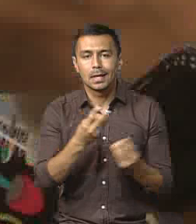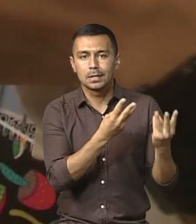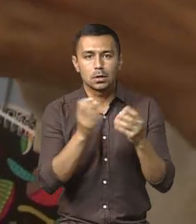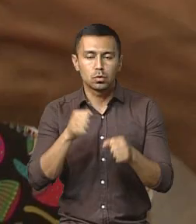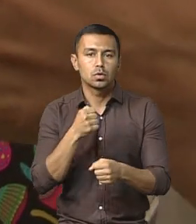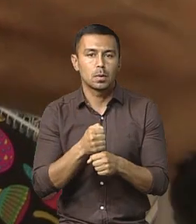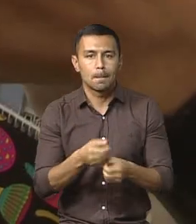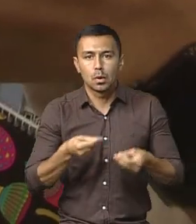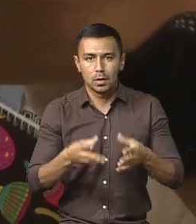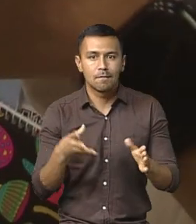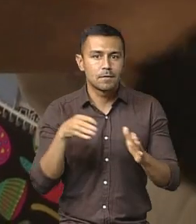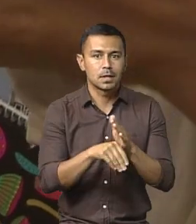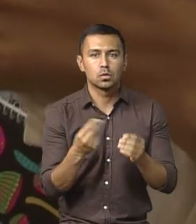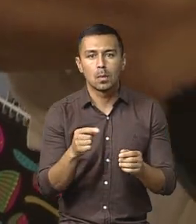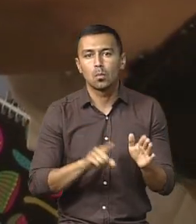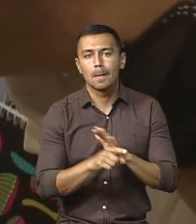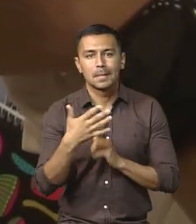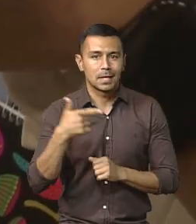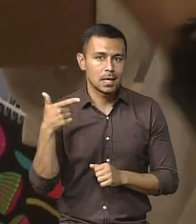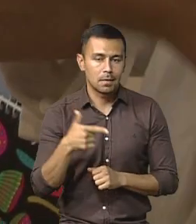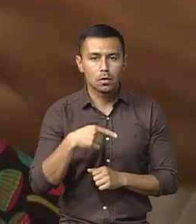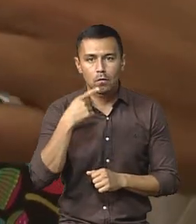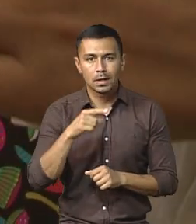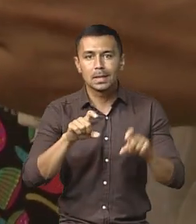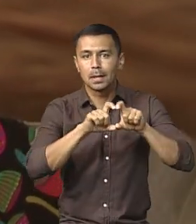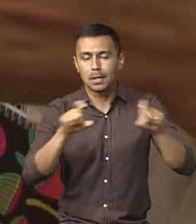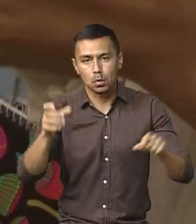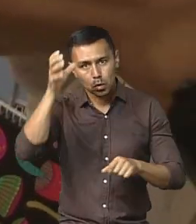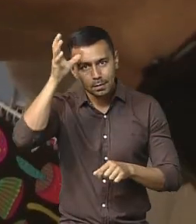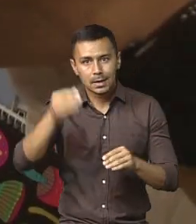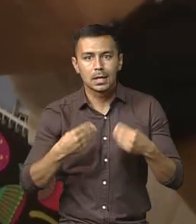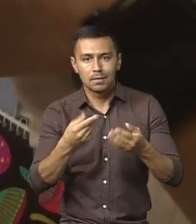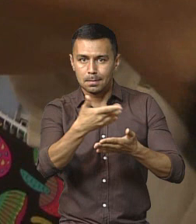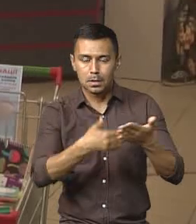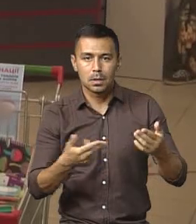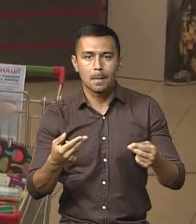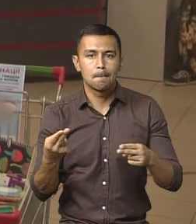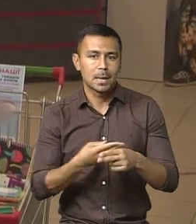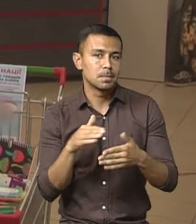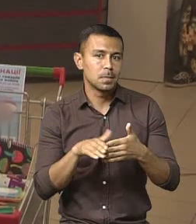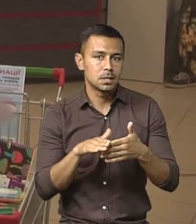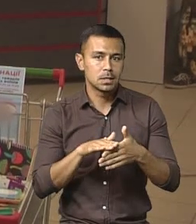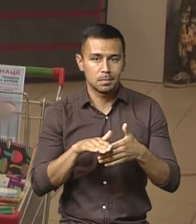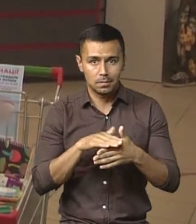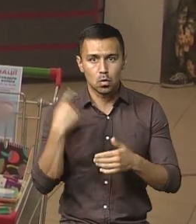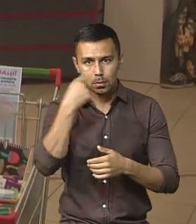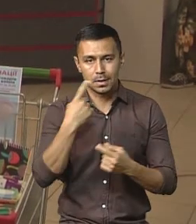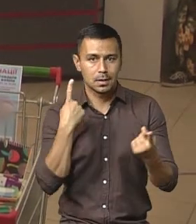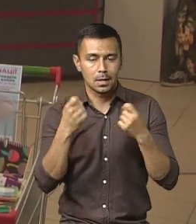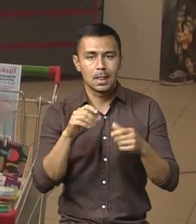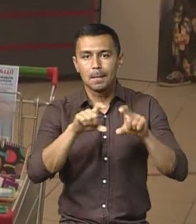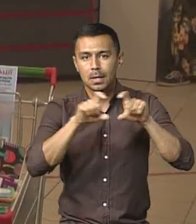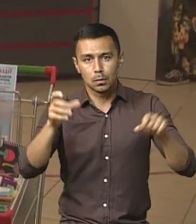можна зробити благодійний внесок на суму від 50 гривень. Каже, департамент освіти надав список без прізвищ та особистих даних.